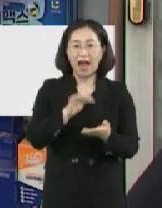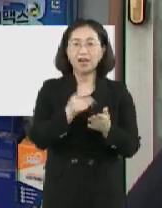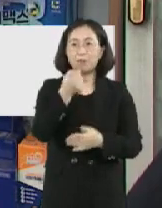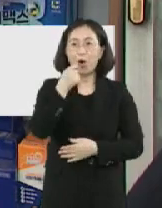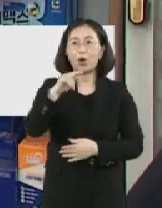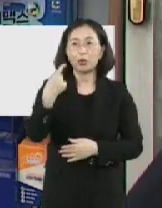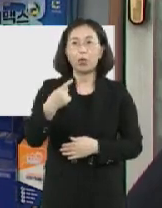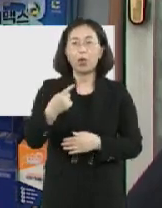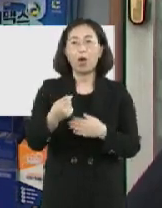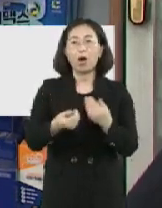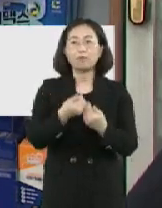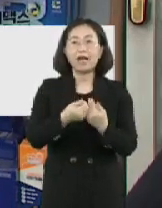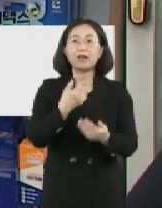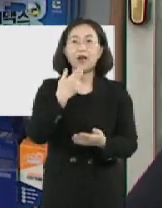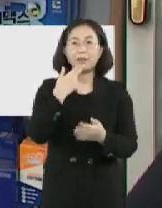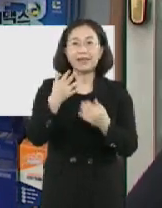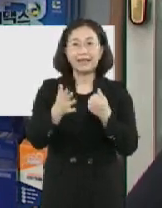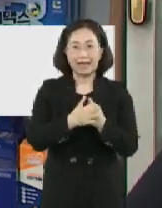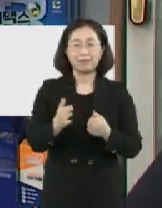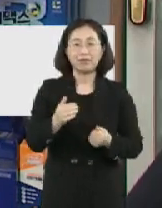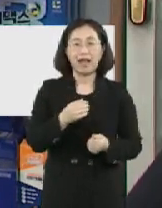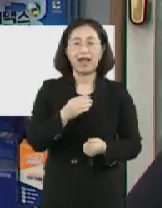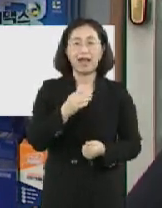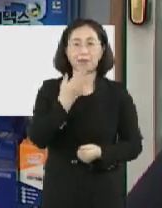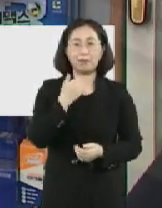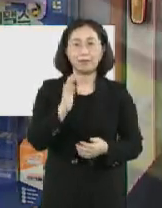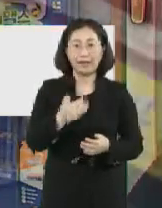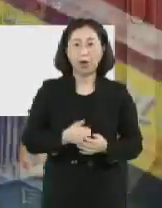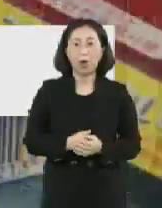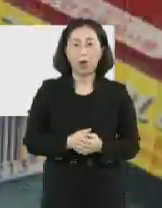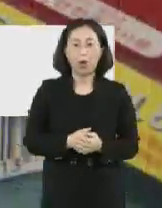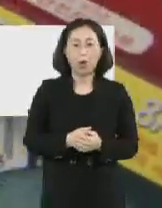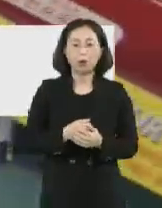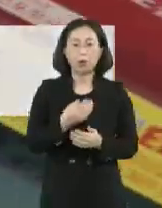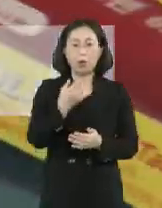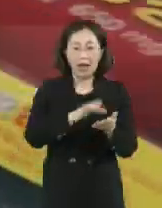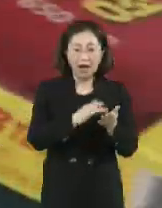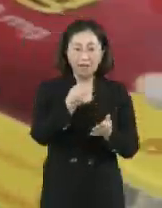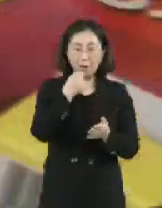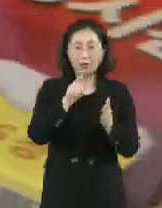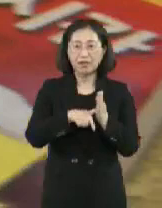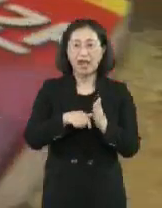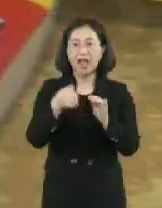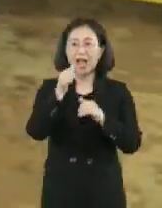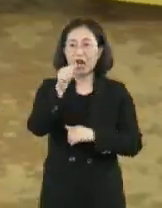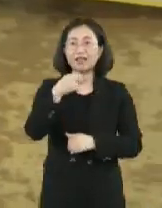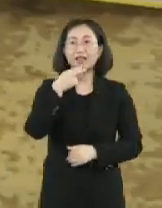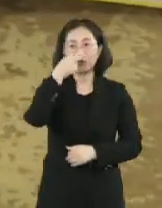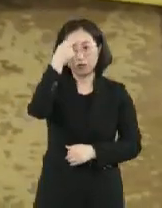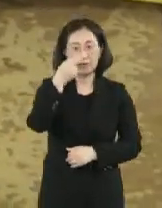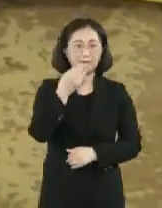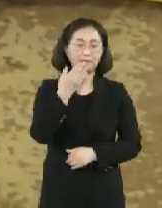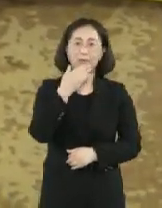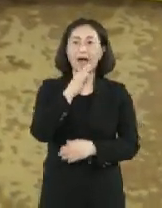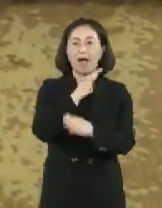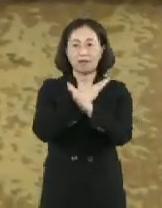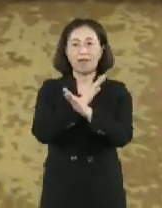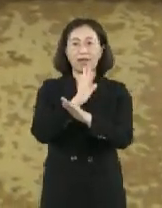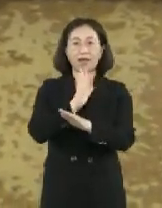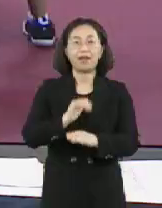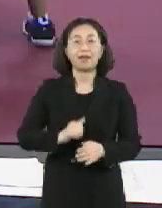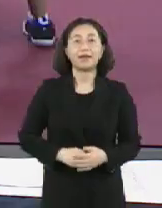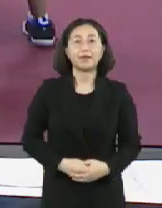합니다. 복용 시에 가장 큰 주의할 점은 절대 음주를 하시면 안 된다는 겁니다. TJB 조혜원입니다.